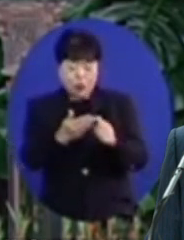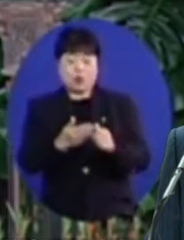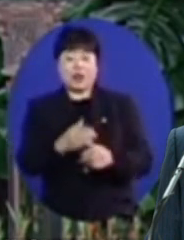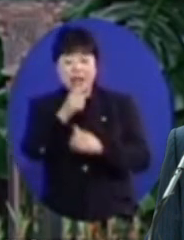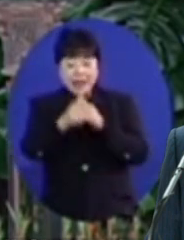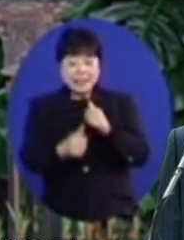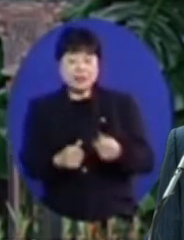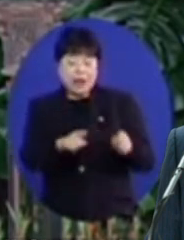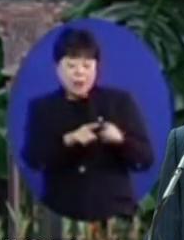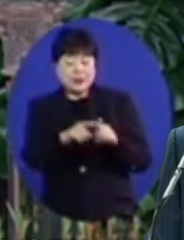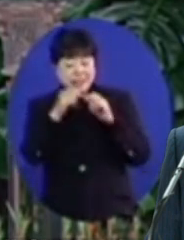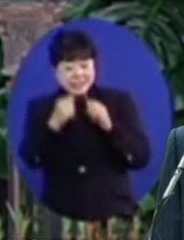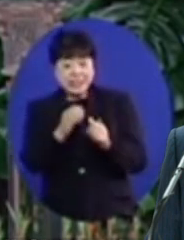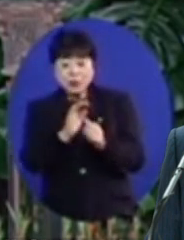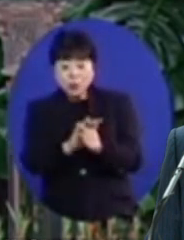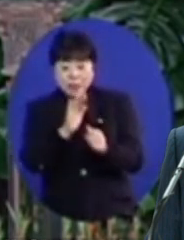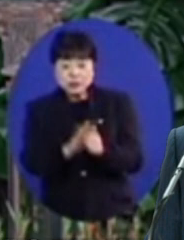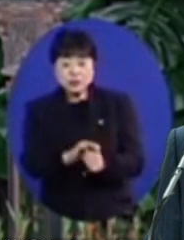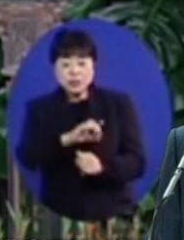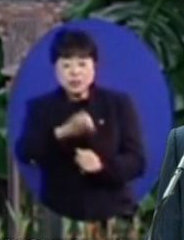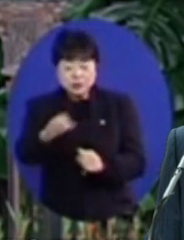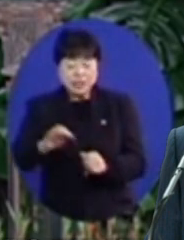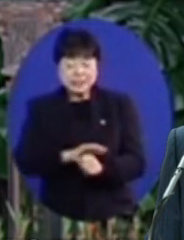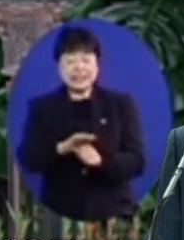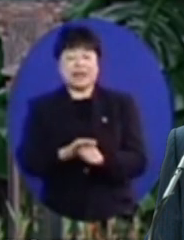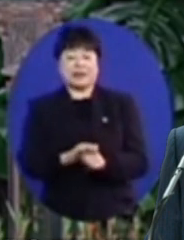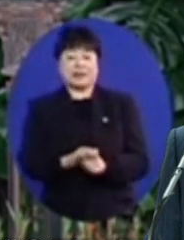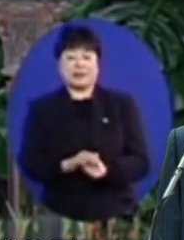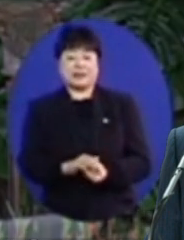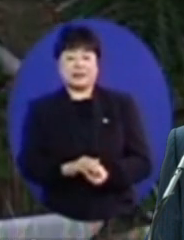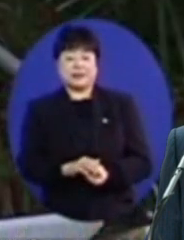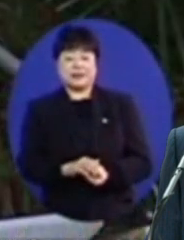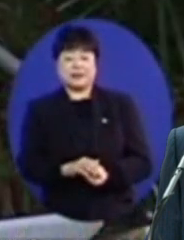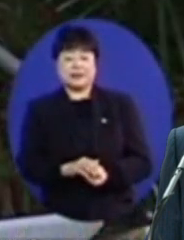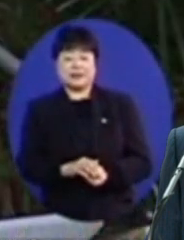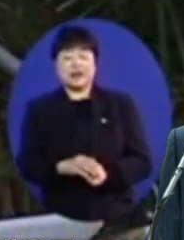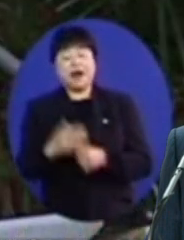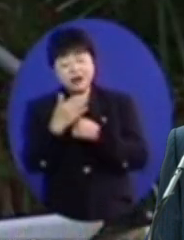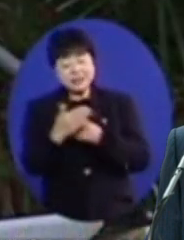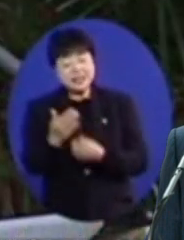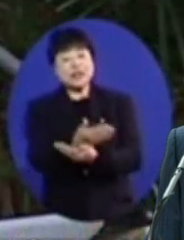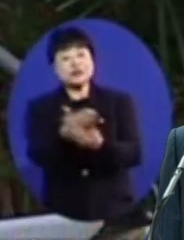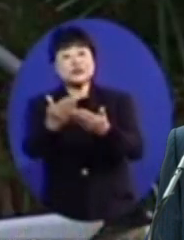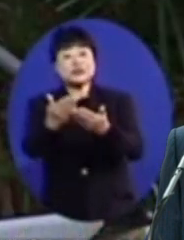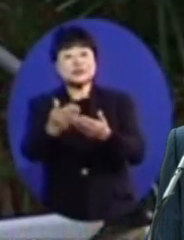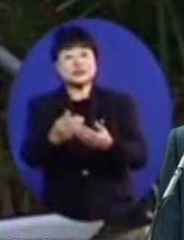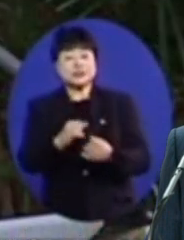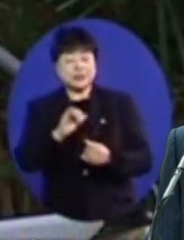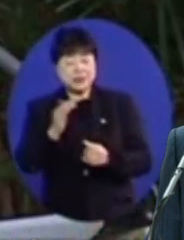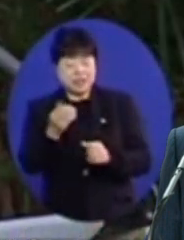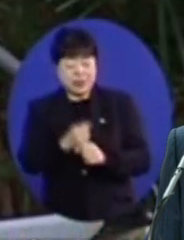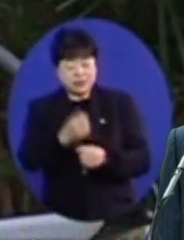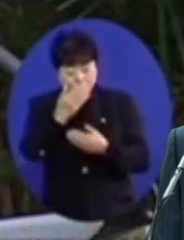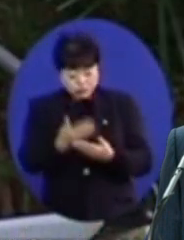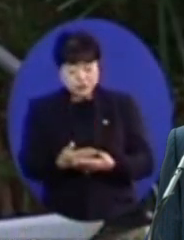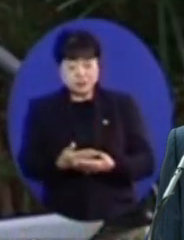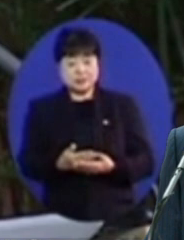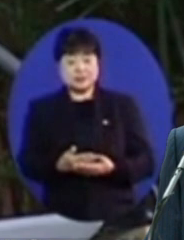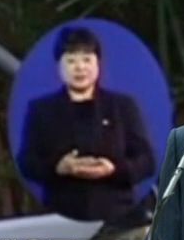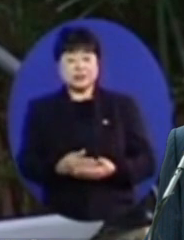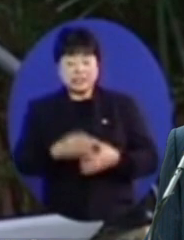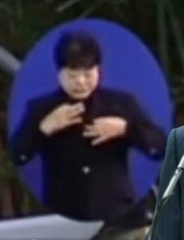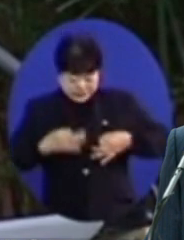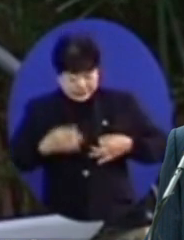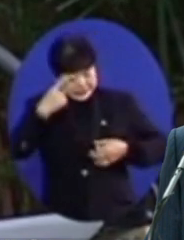하나님과 함께 살게 하시고 이웃에게 사랑과 은혜를 나누어 줄 수 있는 사람이 되게 만들어 주신 우리